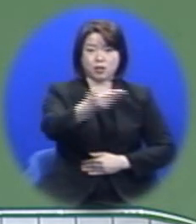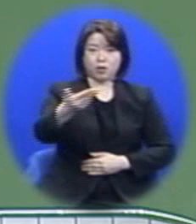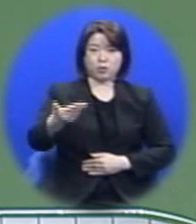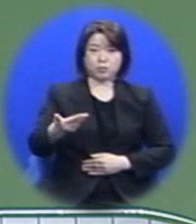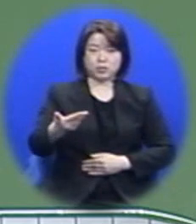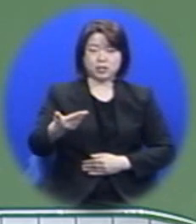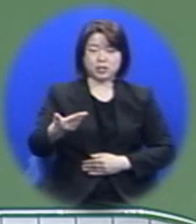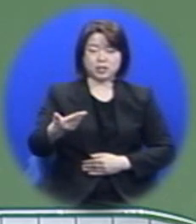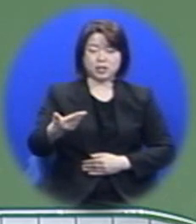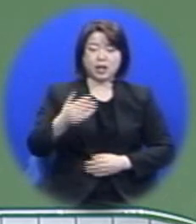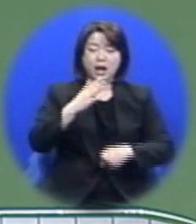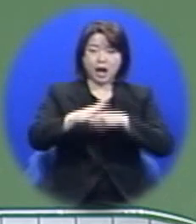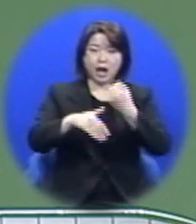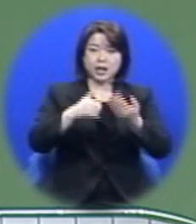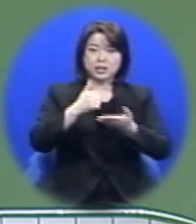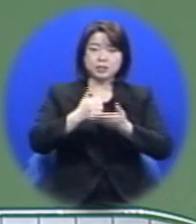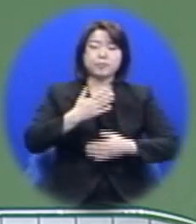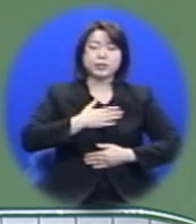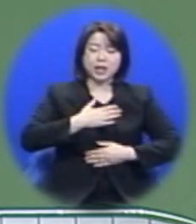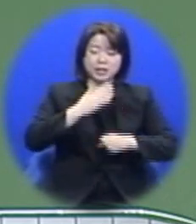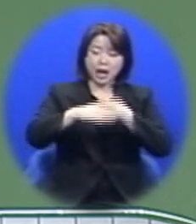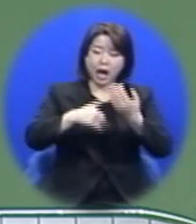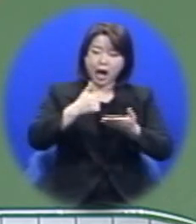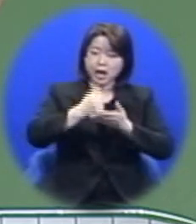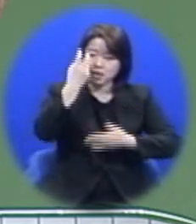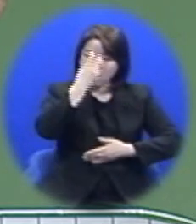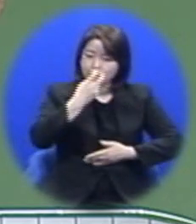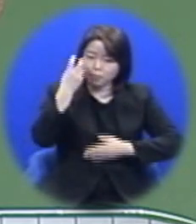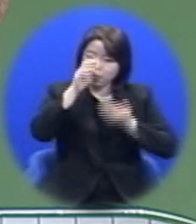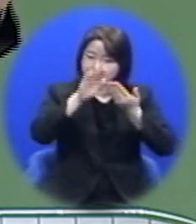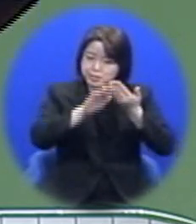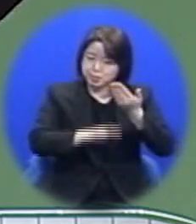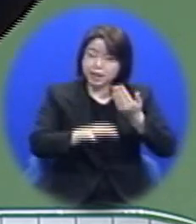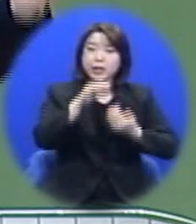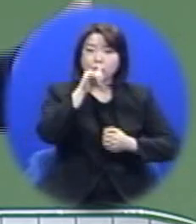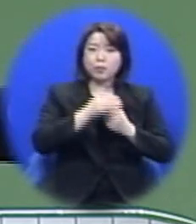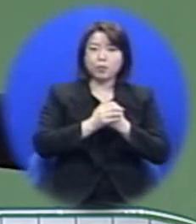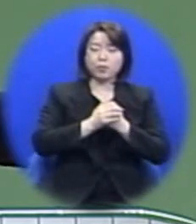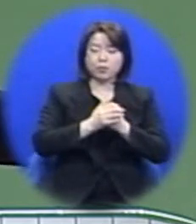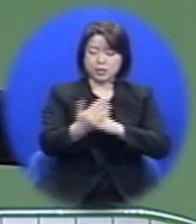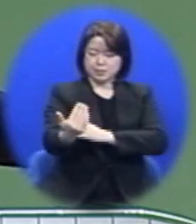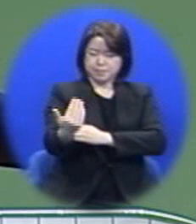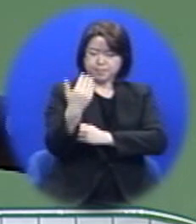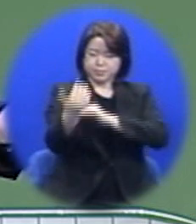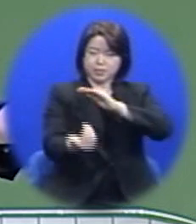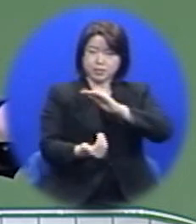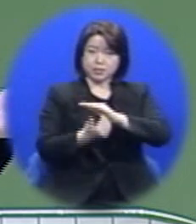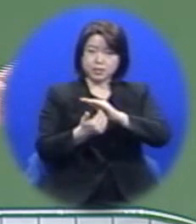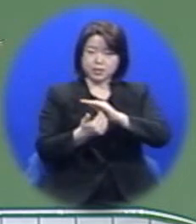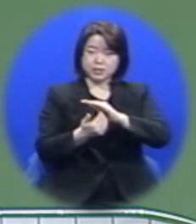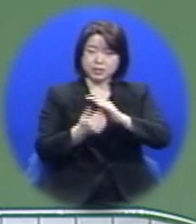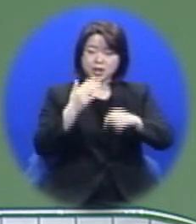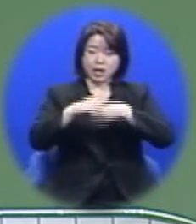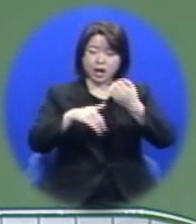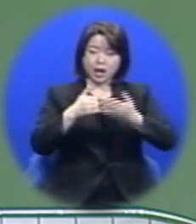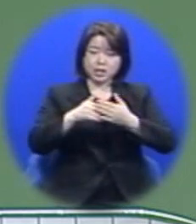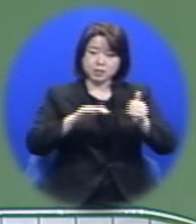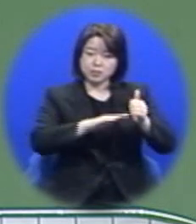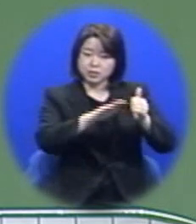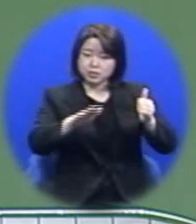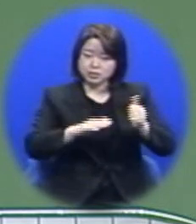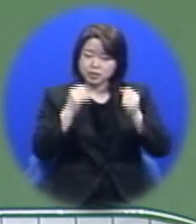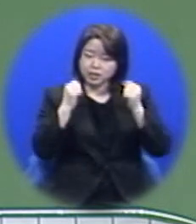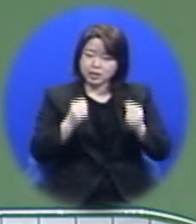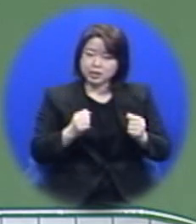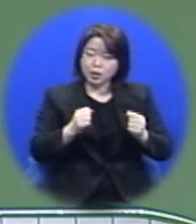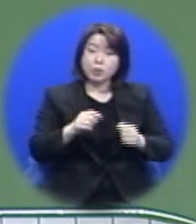그때도 여러분은 하나님, 나는 하나님의 보호하심 아래 있고 전능하신 하나님의 그늘에 머문다고 말할 수